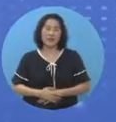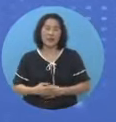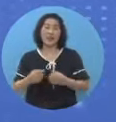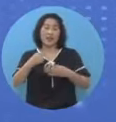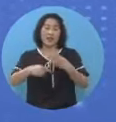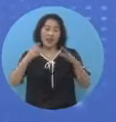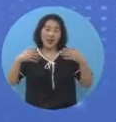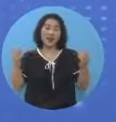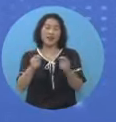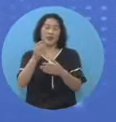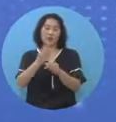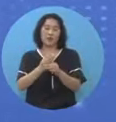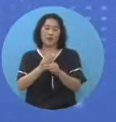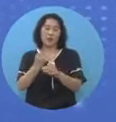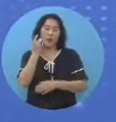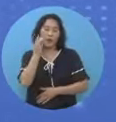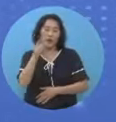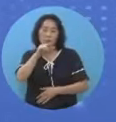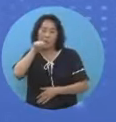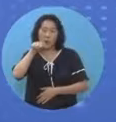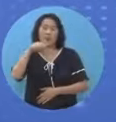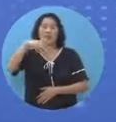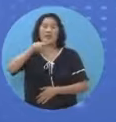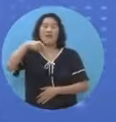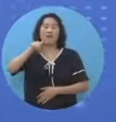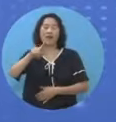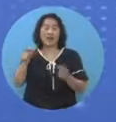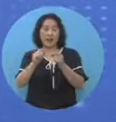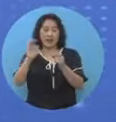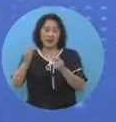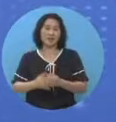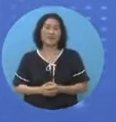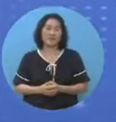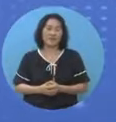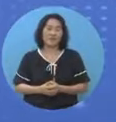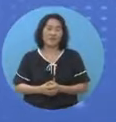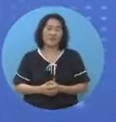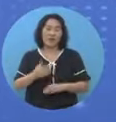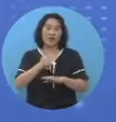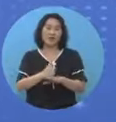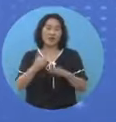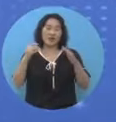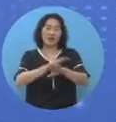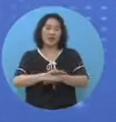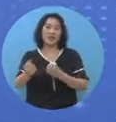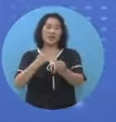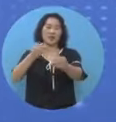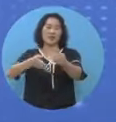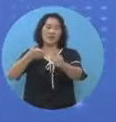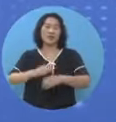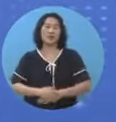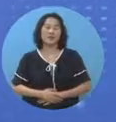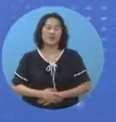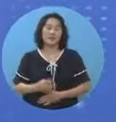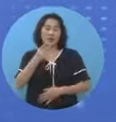속에서 가을이 다가오고 있습니다. 목이 입이 삐뚤어진다는 처서가 얼마 남지 않았습니다. 막바지 더위 잘